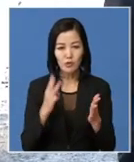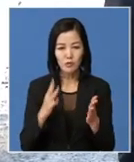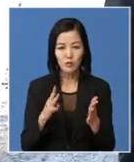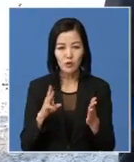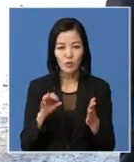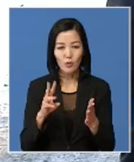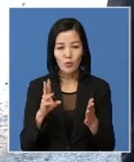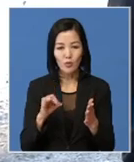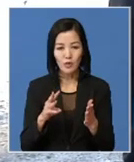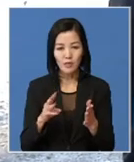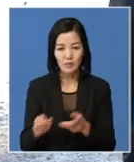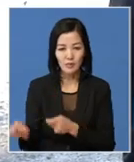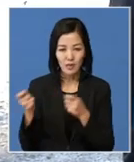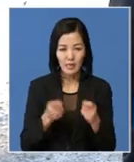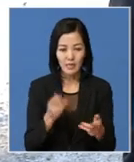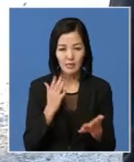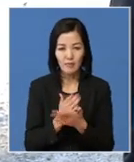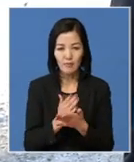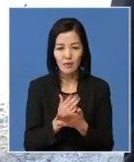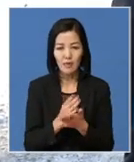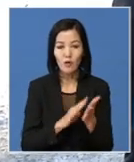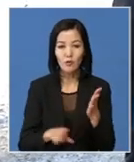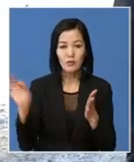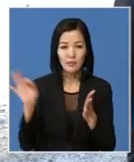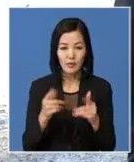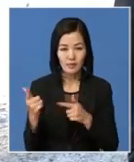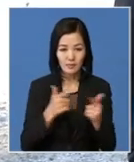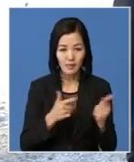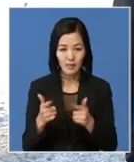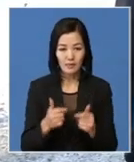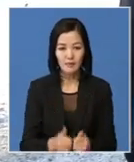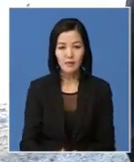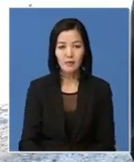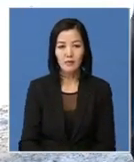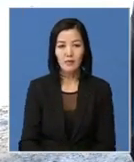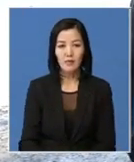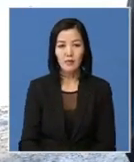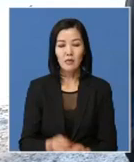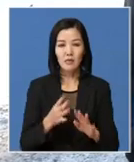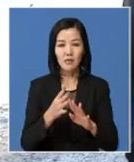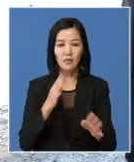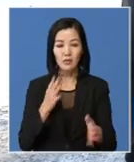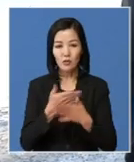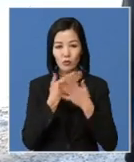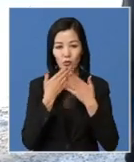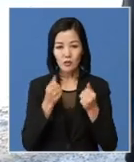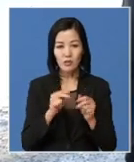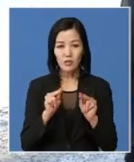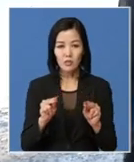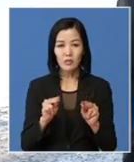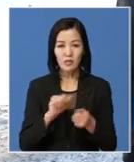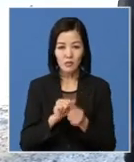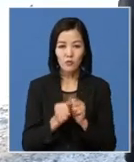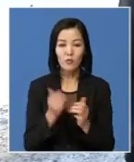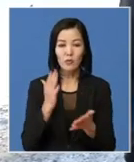Почти 1,400-ін алдыңдар. Егер сендердің мәліметтерге сенсек. Но бірақ кезек жоғына қарағанда, расында елде көмір